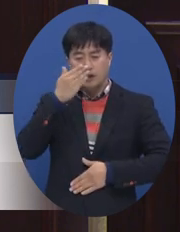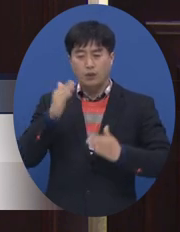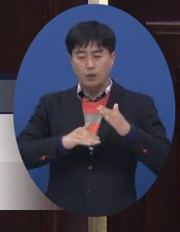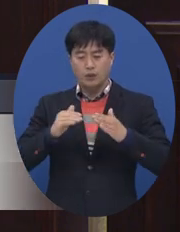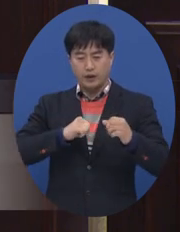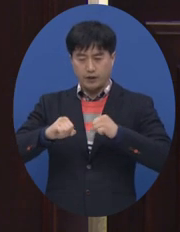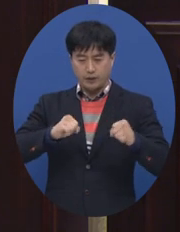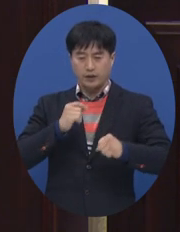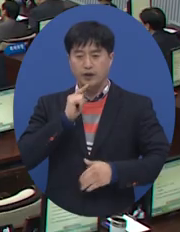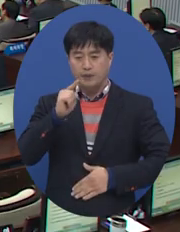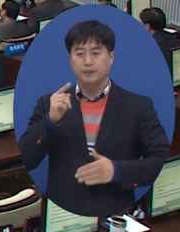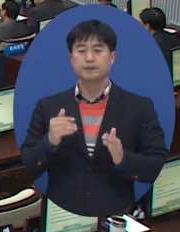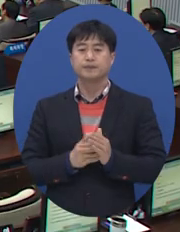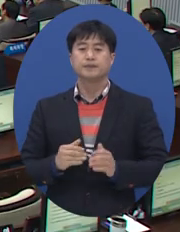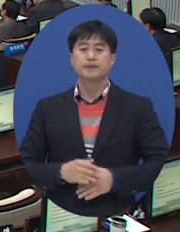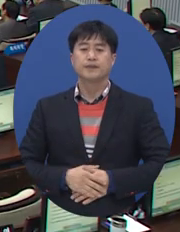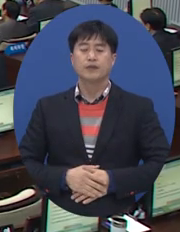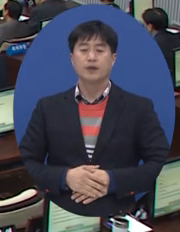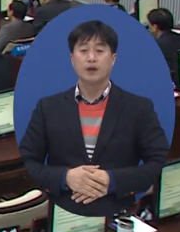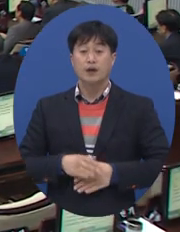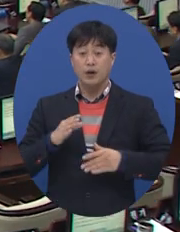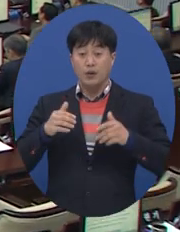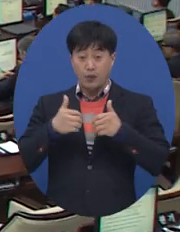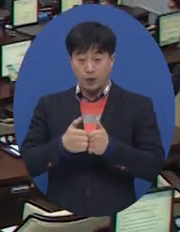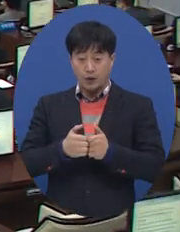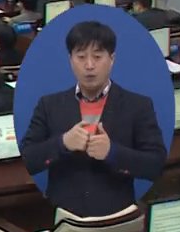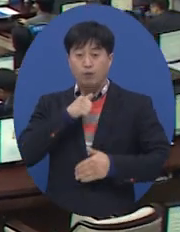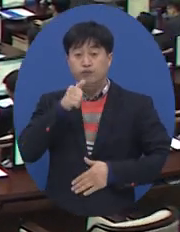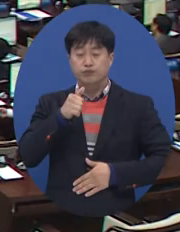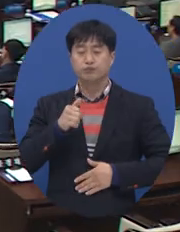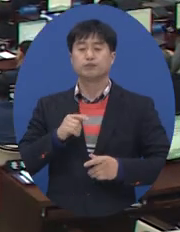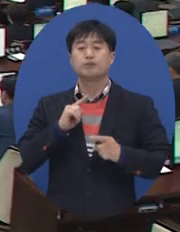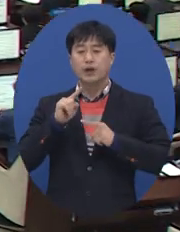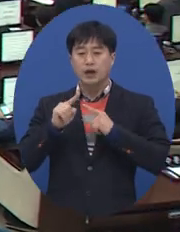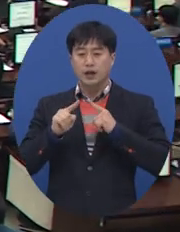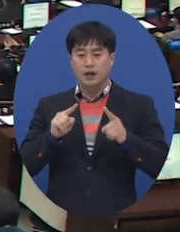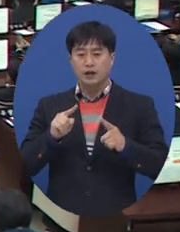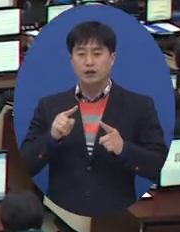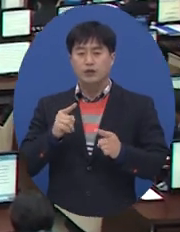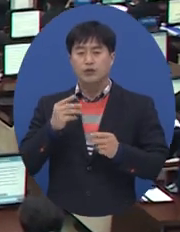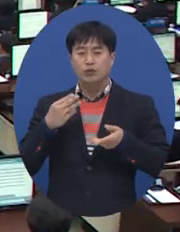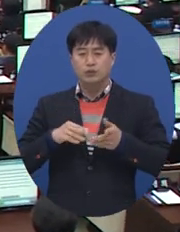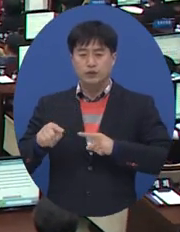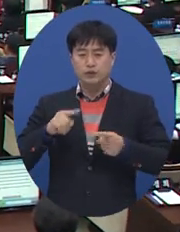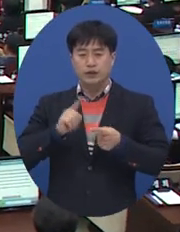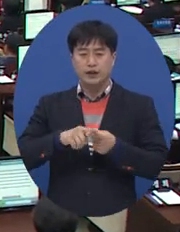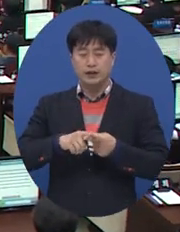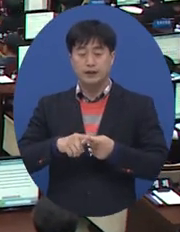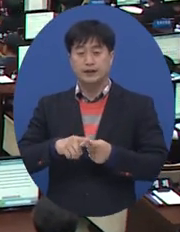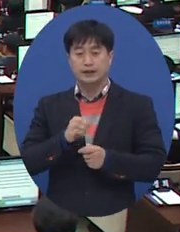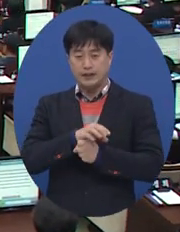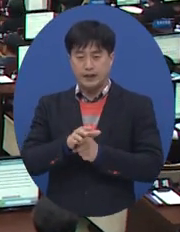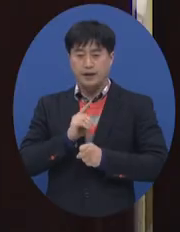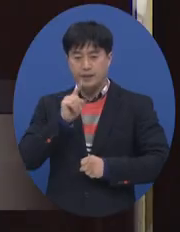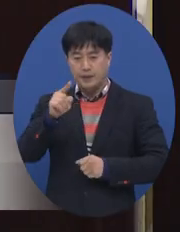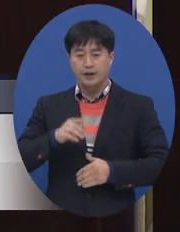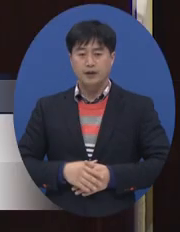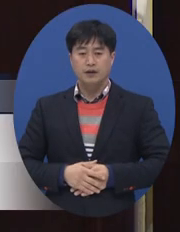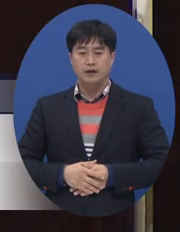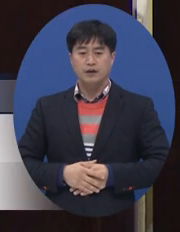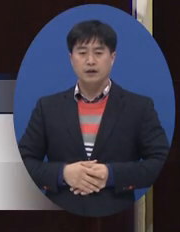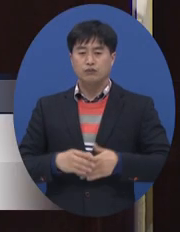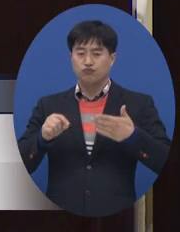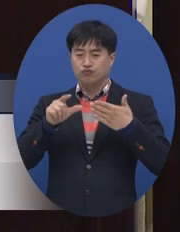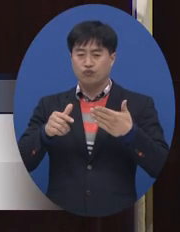공정하게 집행하겠습니다. 이날 본회의에서는 5분 발언을 통해 경기도정에 관한 다양한 제언이 이루어졌습니다. 지난